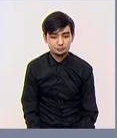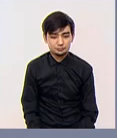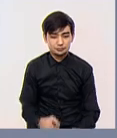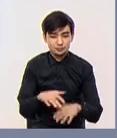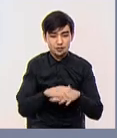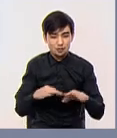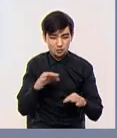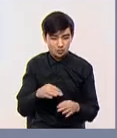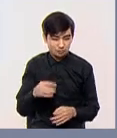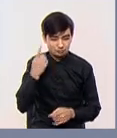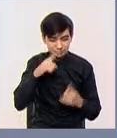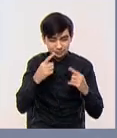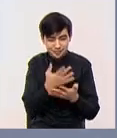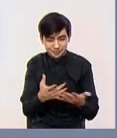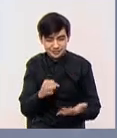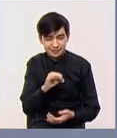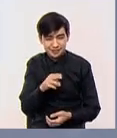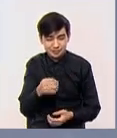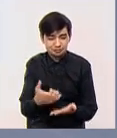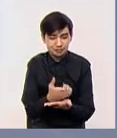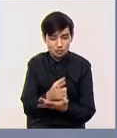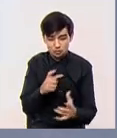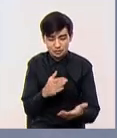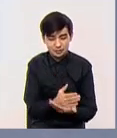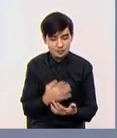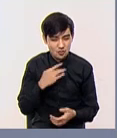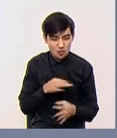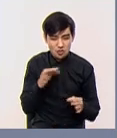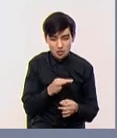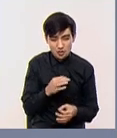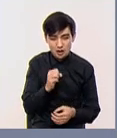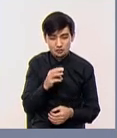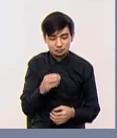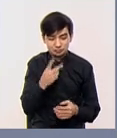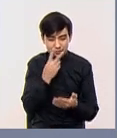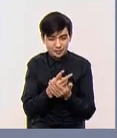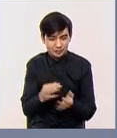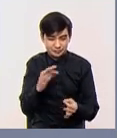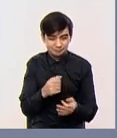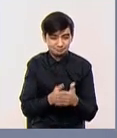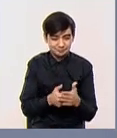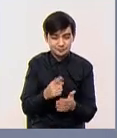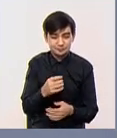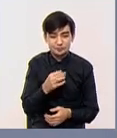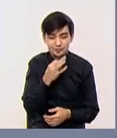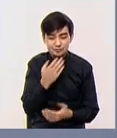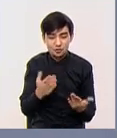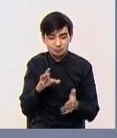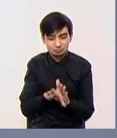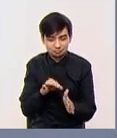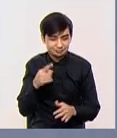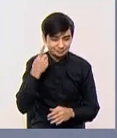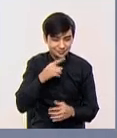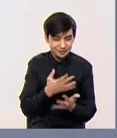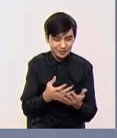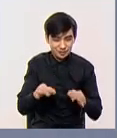Халық үміті әлеуметтік идеялар байқауының жеңімпаздары анықталды. Көпшіліктің ашық дауыс беруі негізінде ұйымдастырылған сайыста еліміздің барлық аймағынан ең